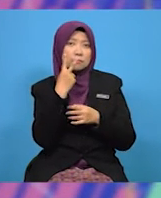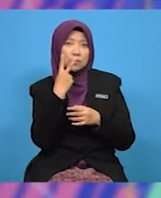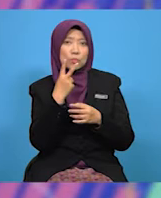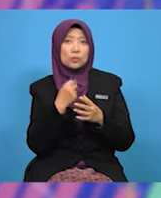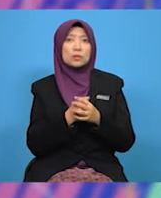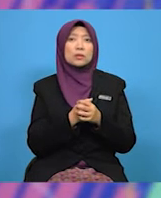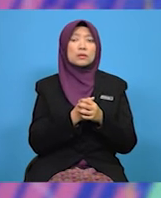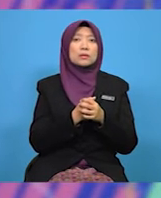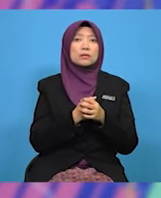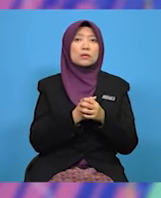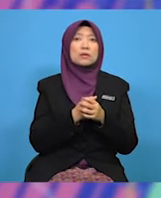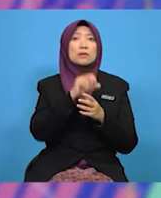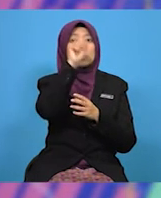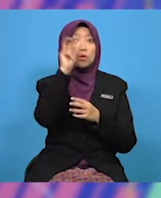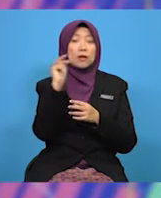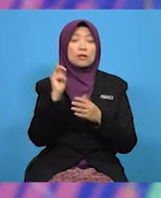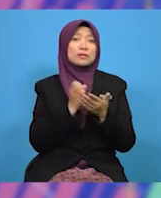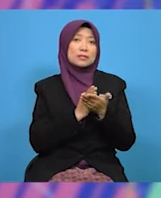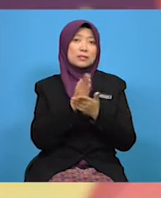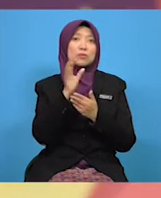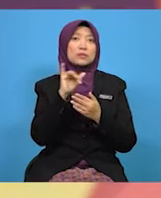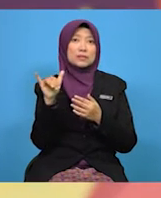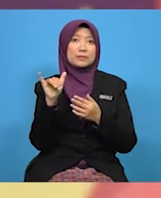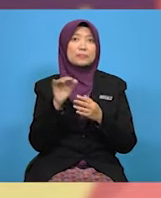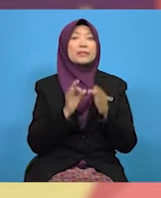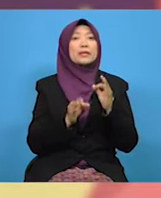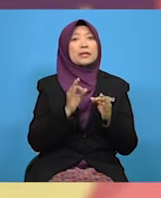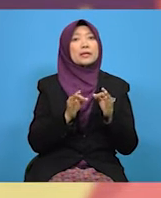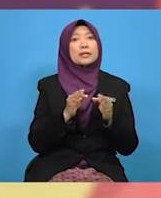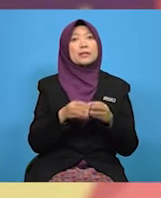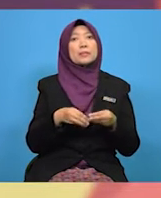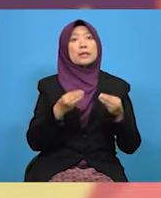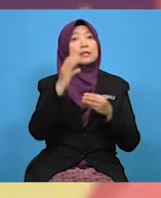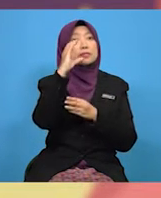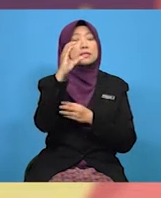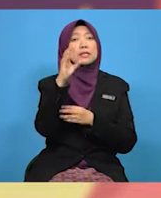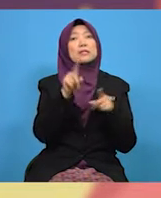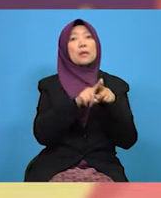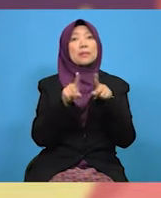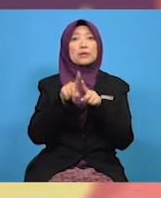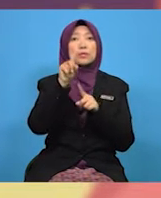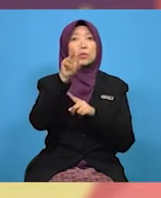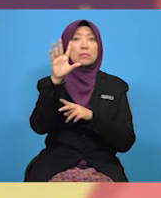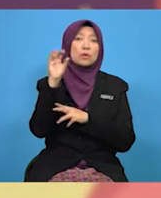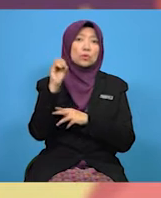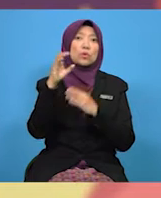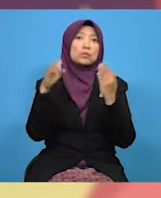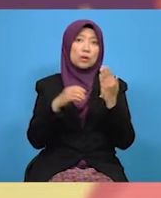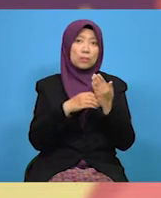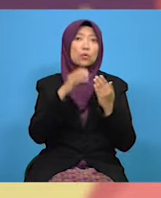Sule soal dan seterusnya jika diberi sih sama dengan 150